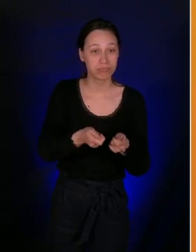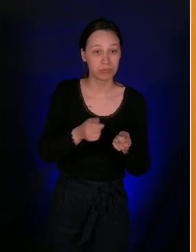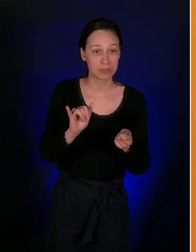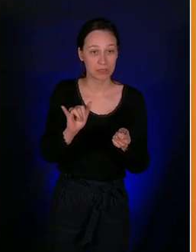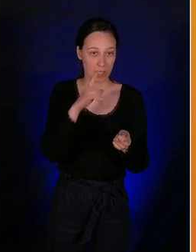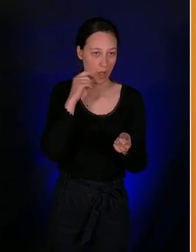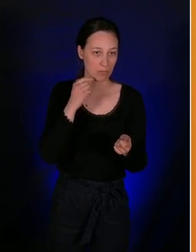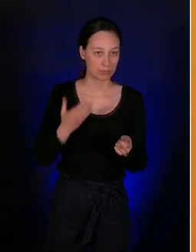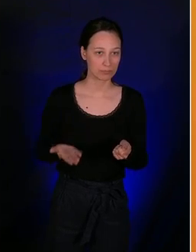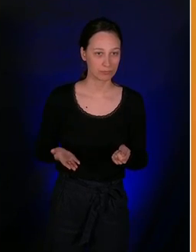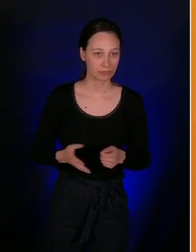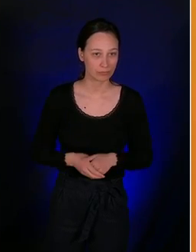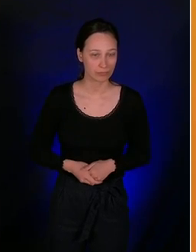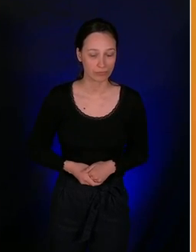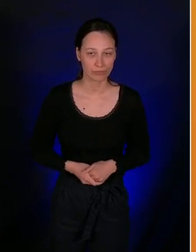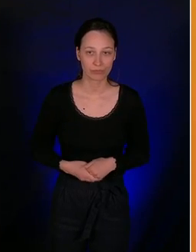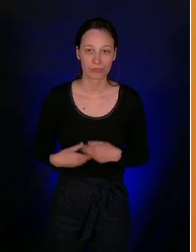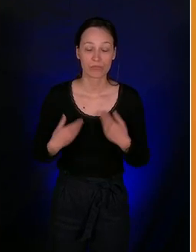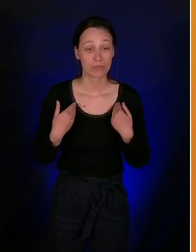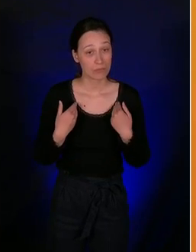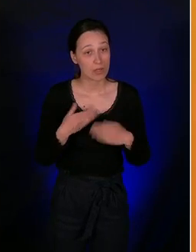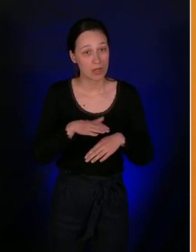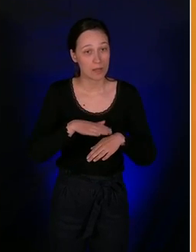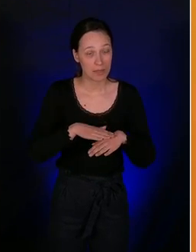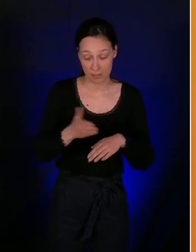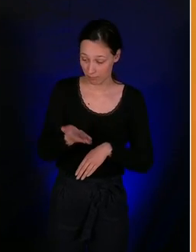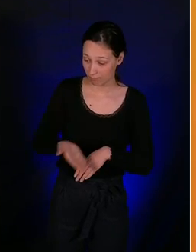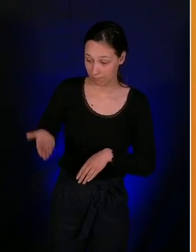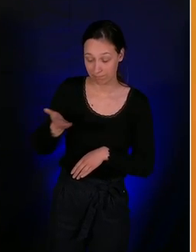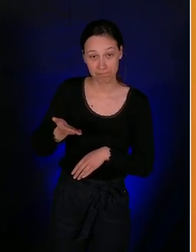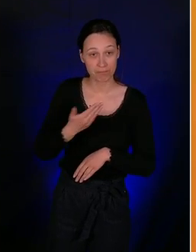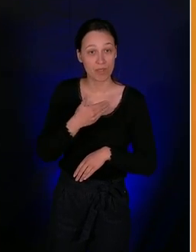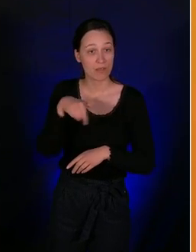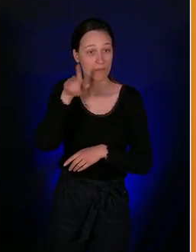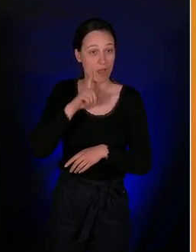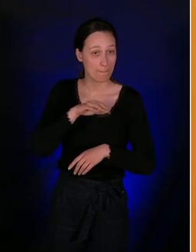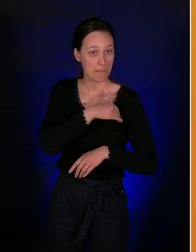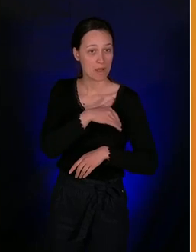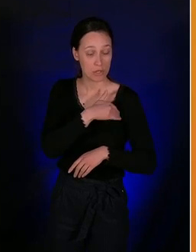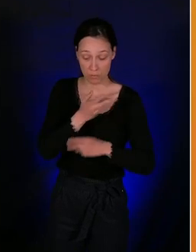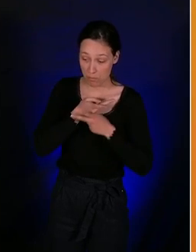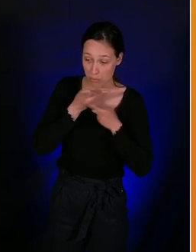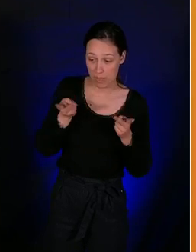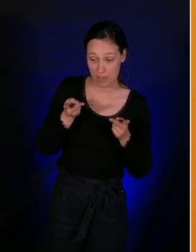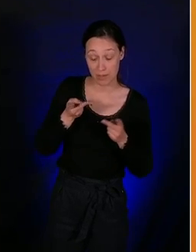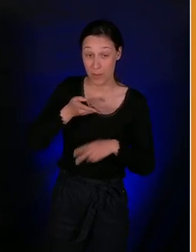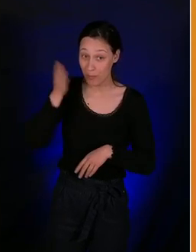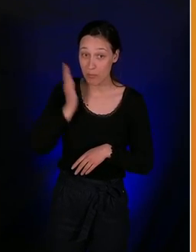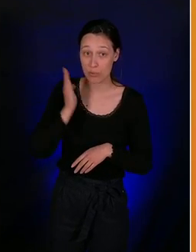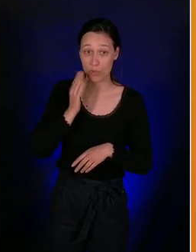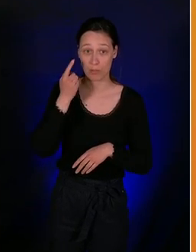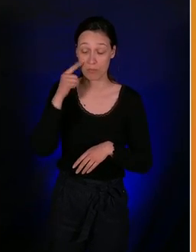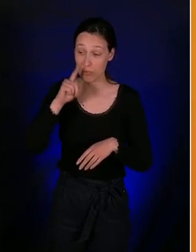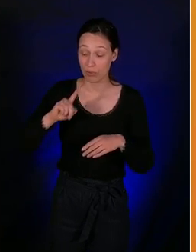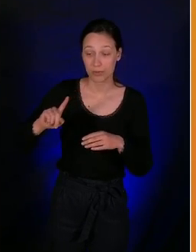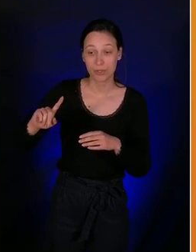Je rappelle que ce sont des agentes publiques nécessaires à la scolarisation de nombreux enfants. Peut-être que